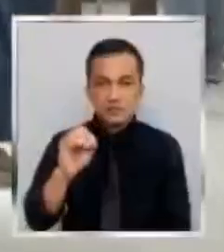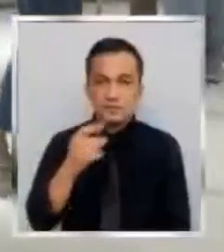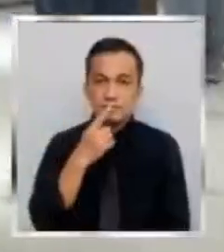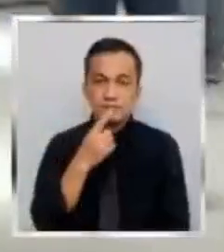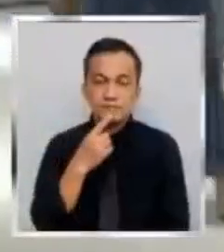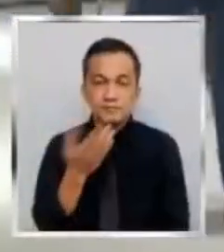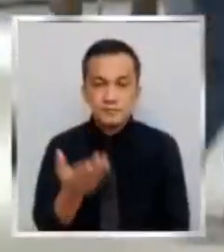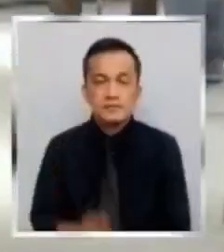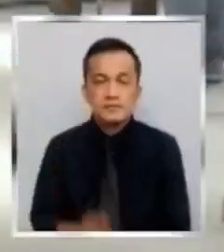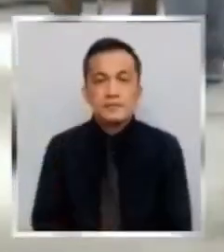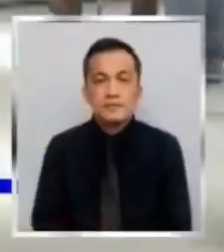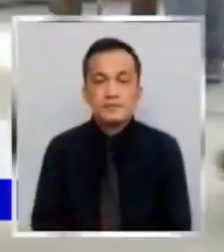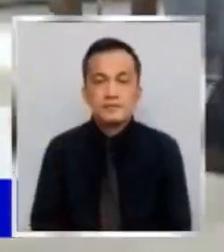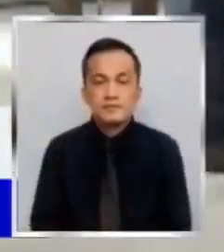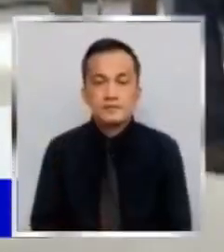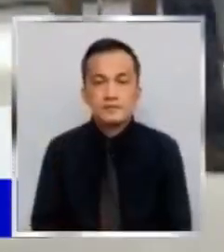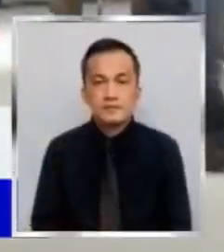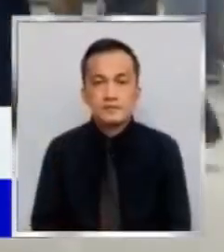Chino.